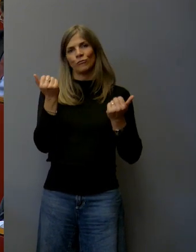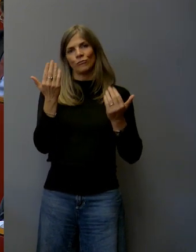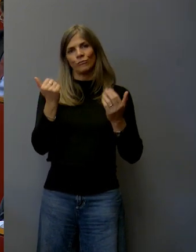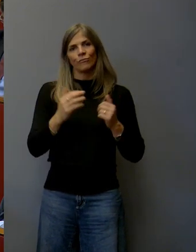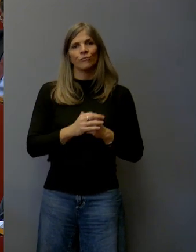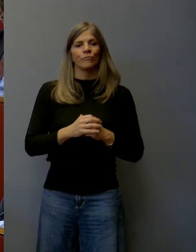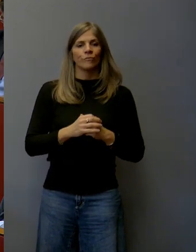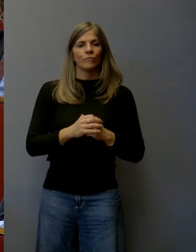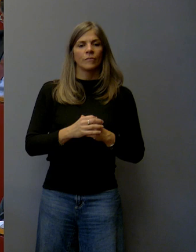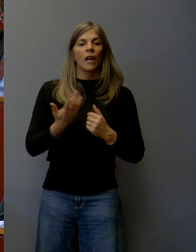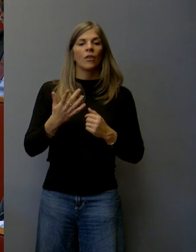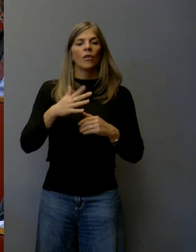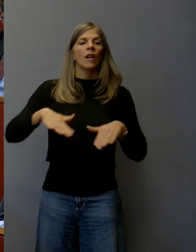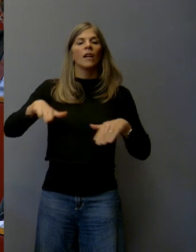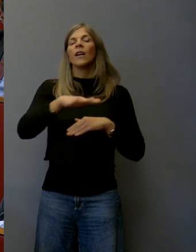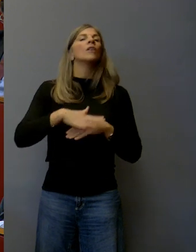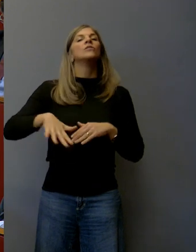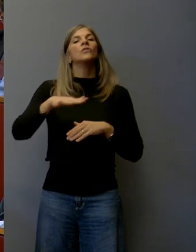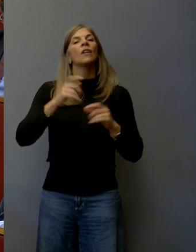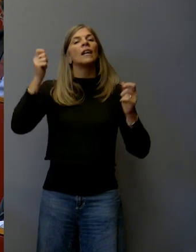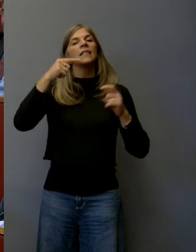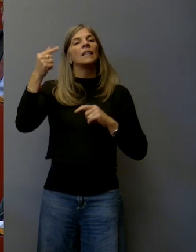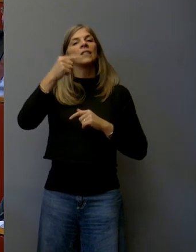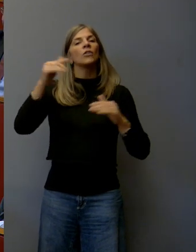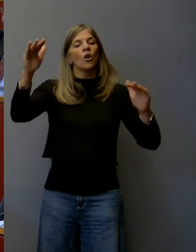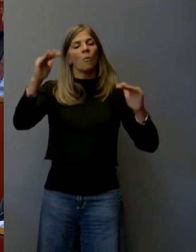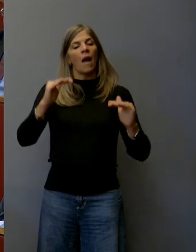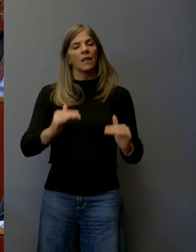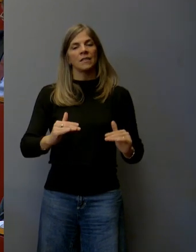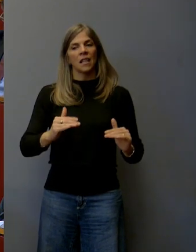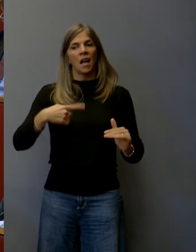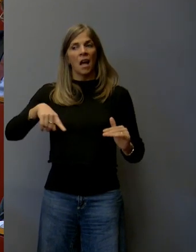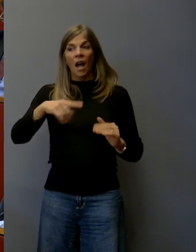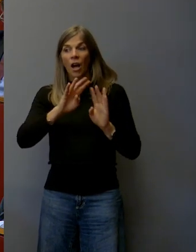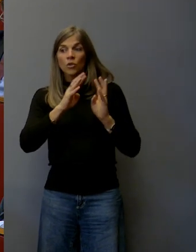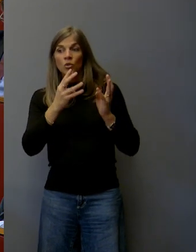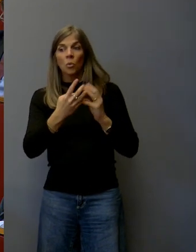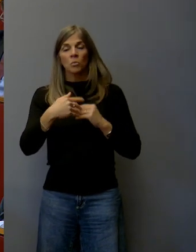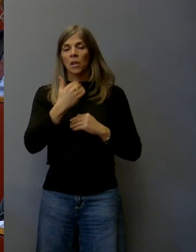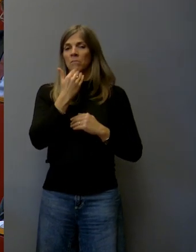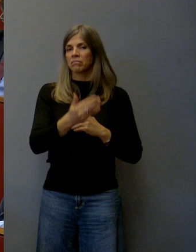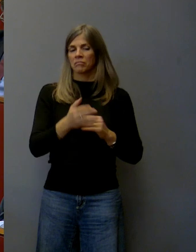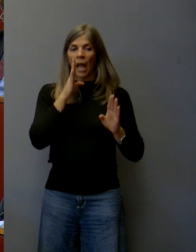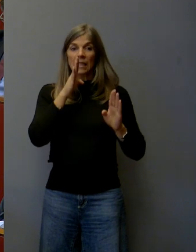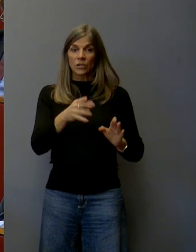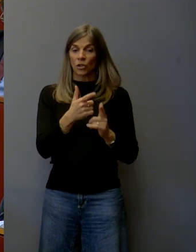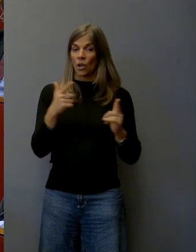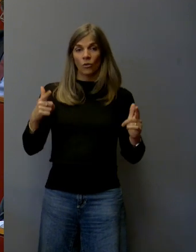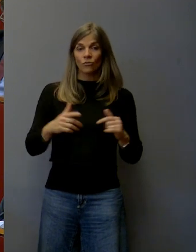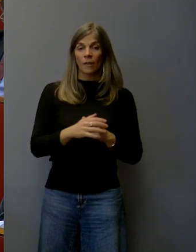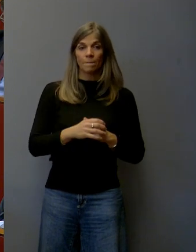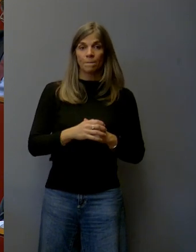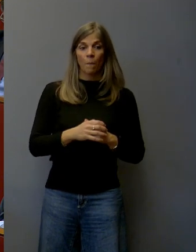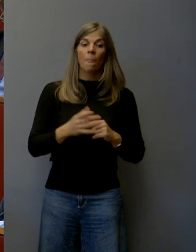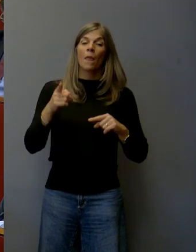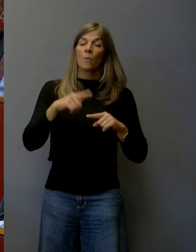di San Teodoro bassa Non ha la tensione di questa Giunta peraltro sottolineo che di